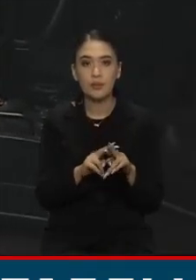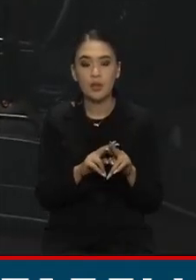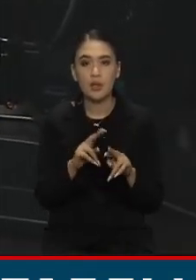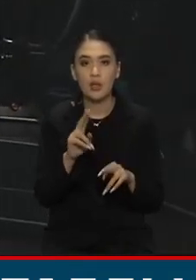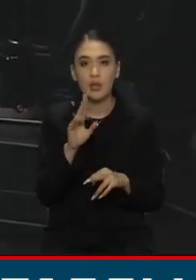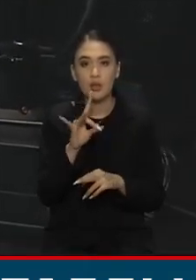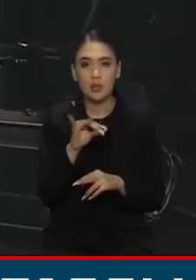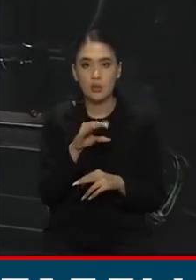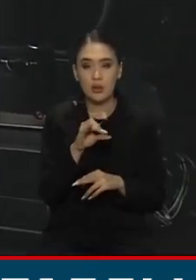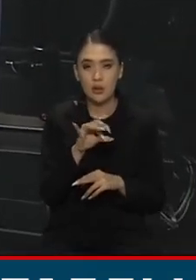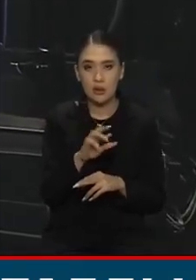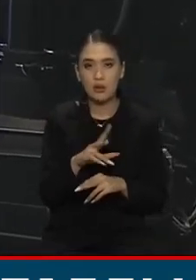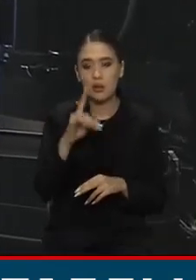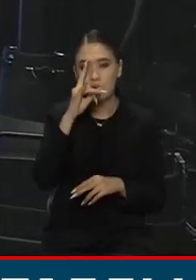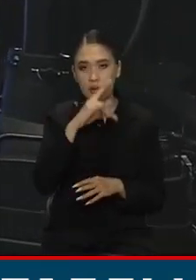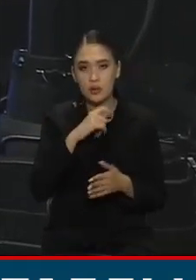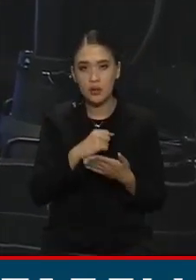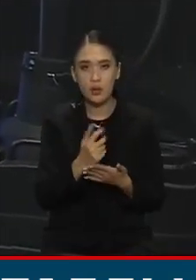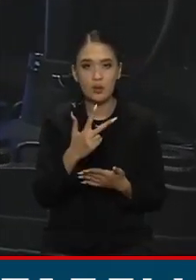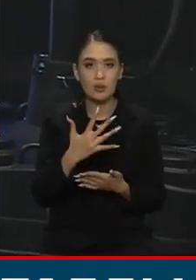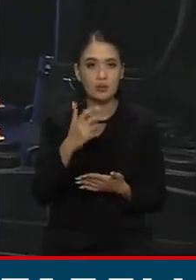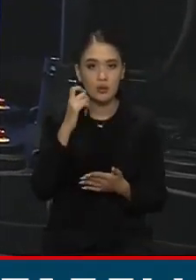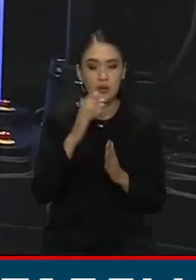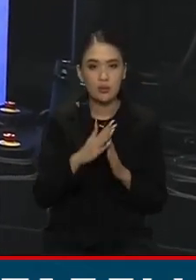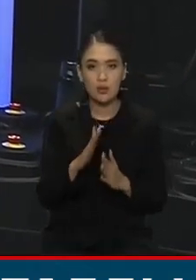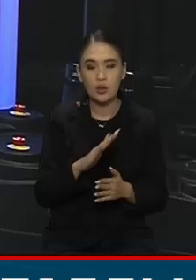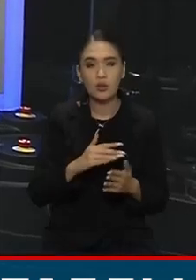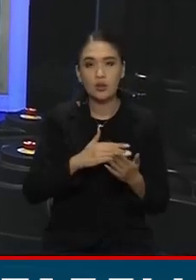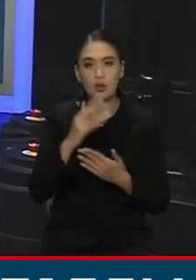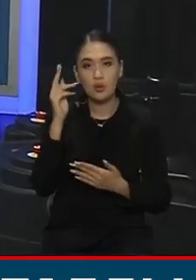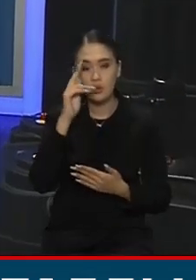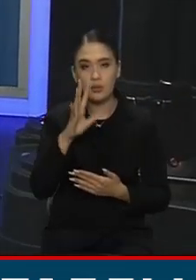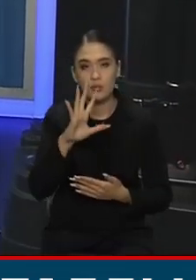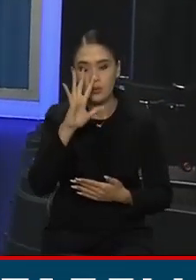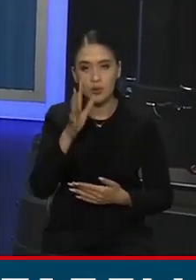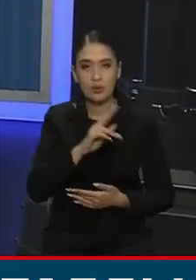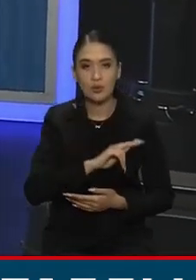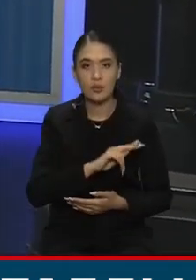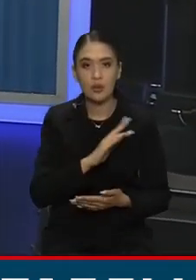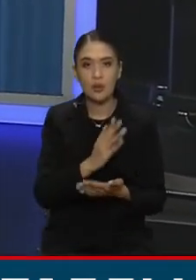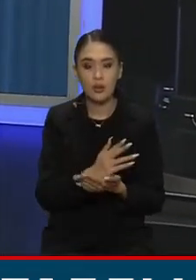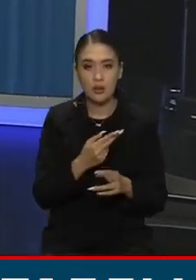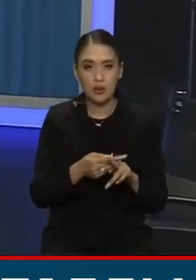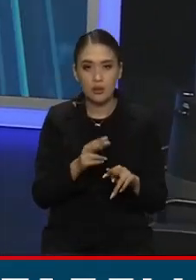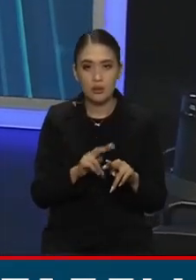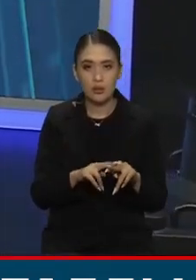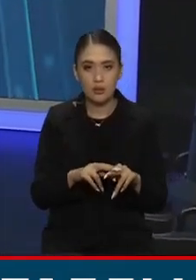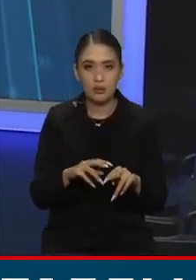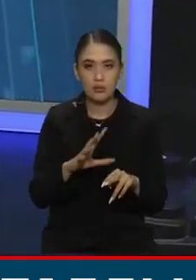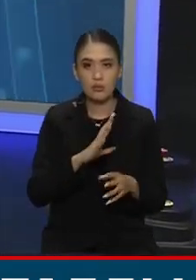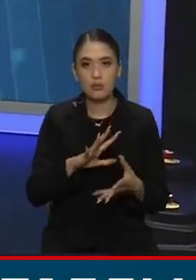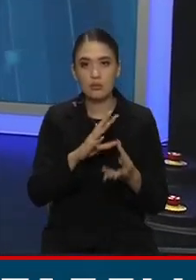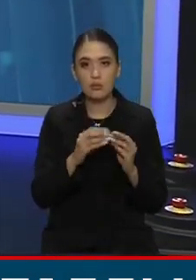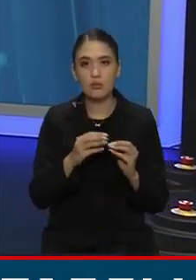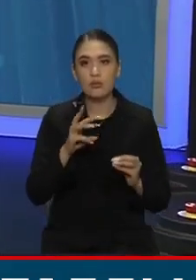критерийлері Қазақстан азаматтығы, 35 жастан аспаған, жоғары білімі бар және 5 жыл жұмыс өтілі бар. Яғни бұл былайша айтқанда